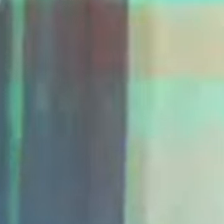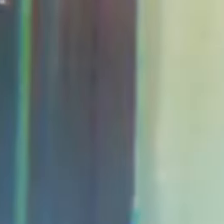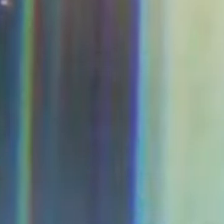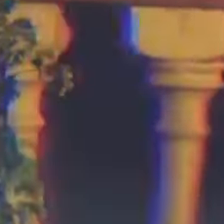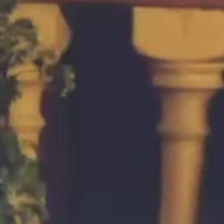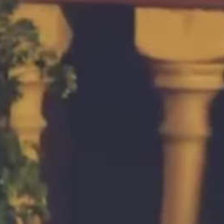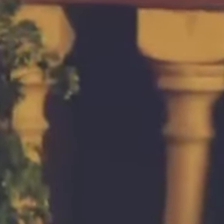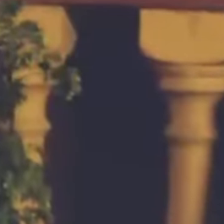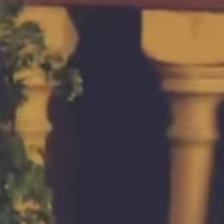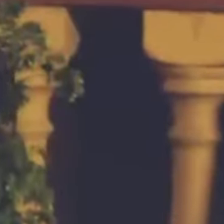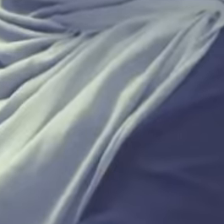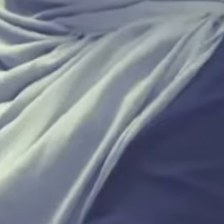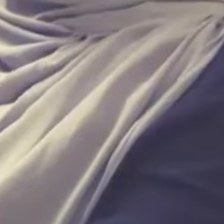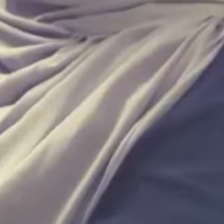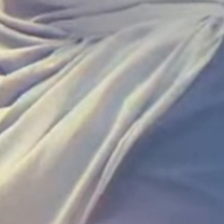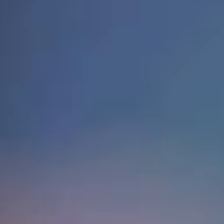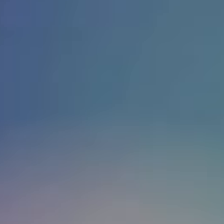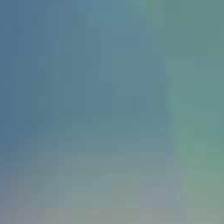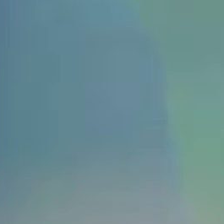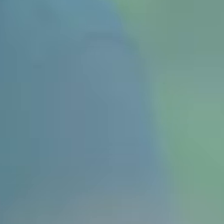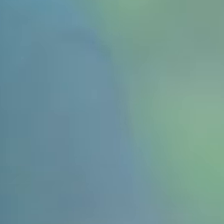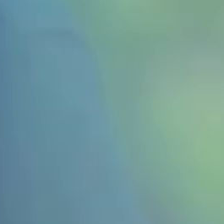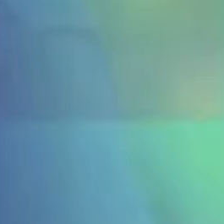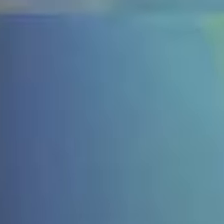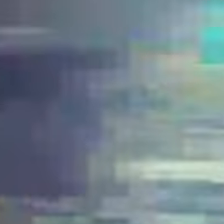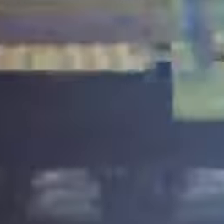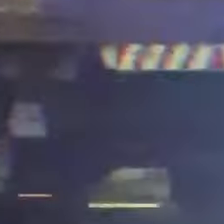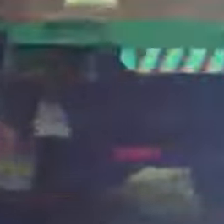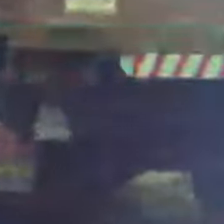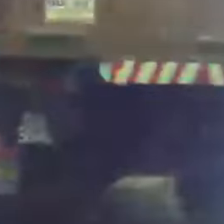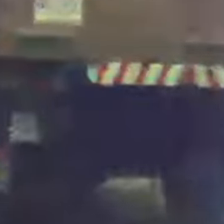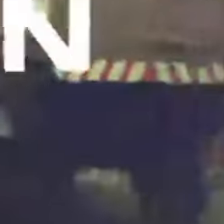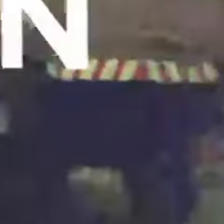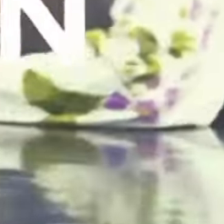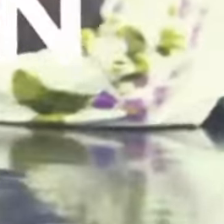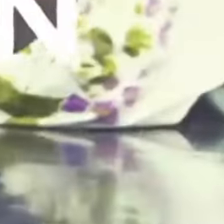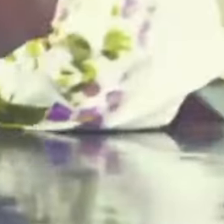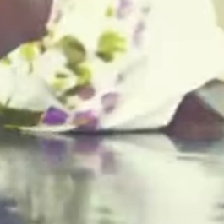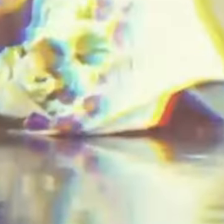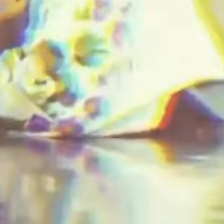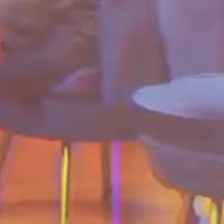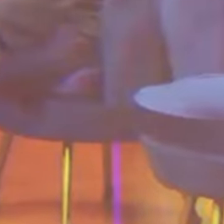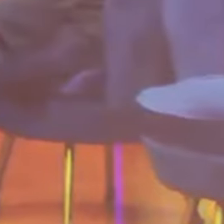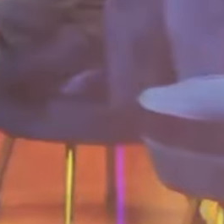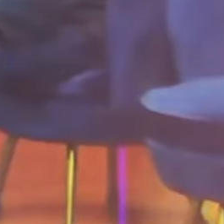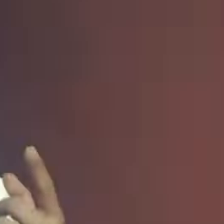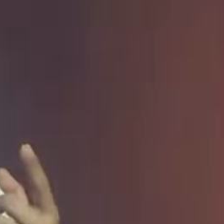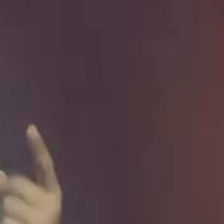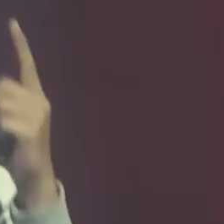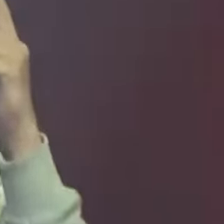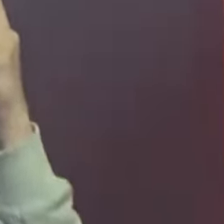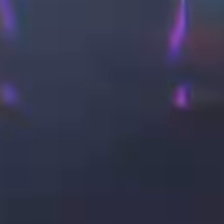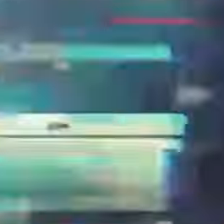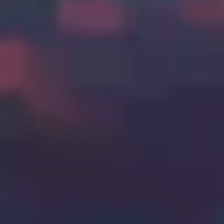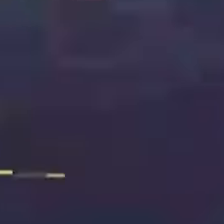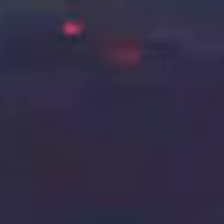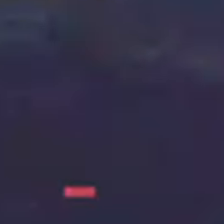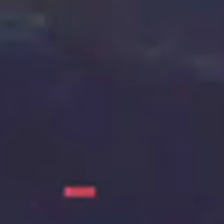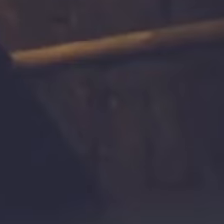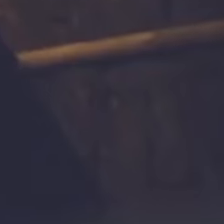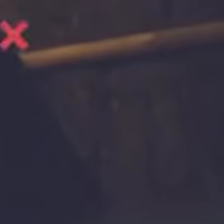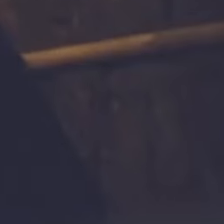anda yang memastikan setiap masa bersama TV1 menjadi pengalaman yang tak dapat dilupakan. TV1 juga boleh ditonton di